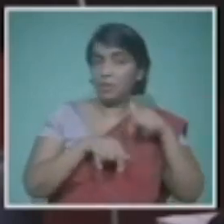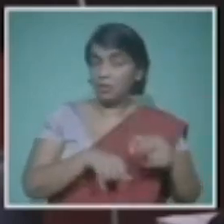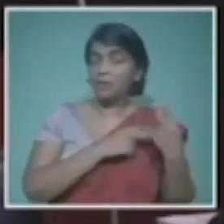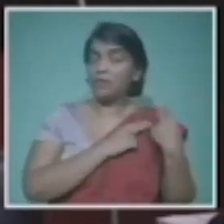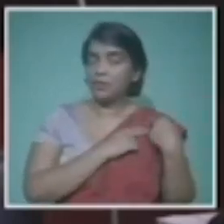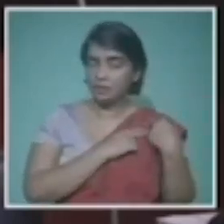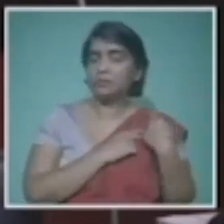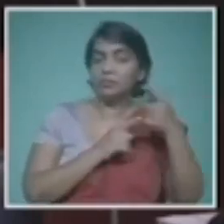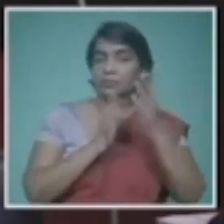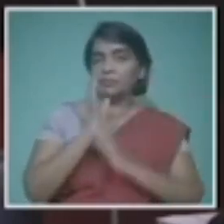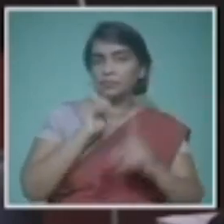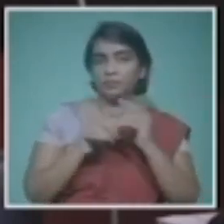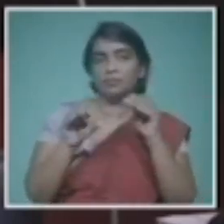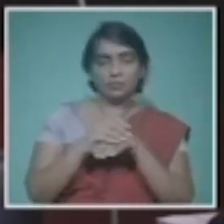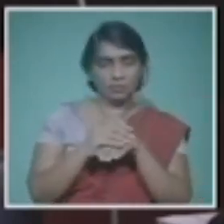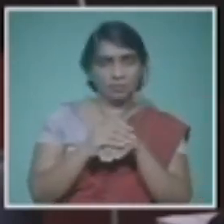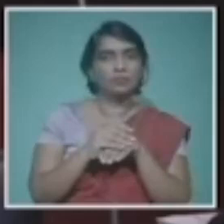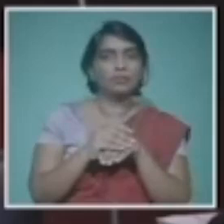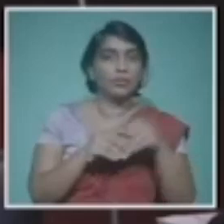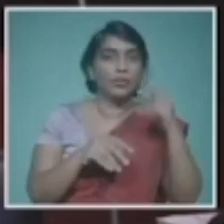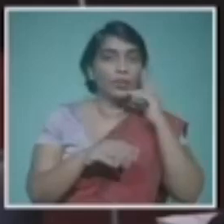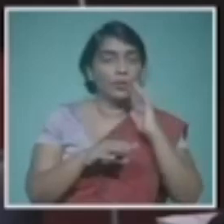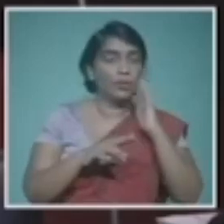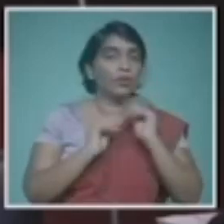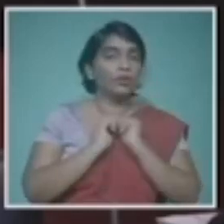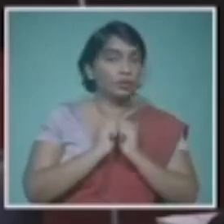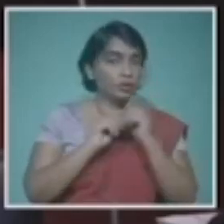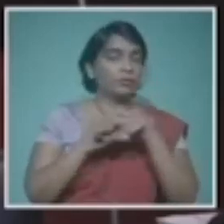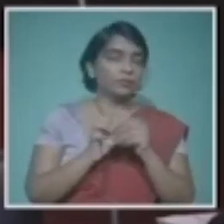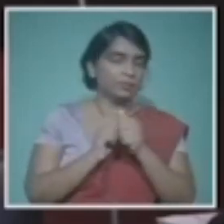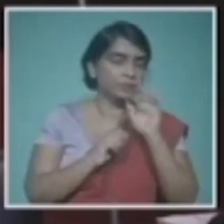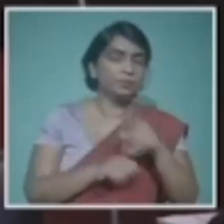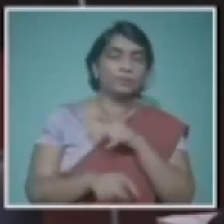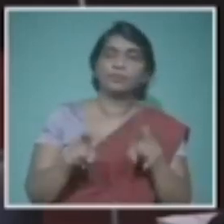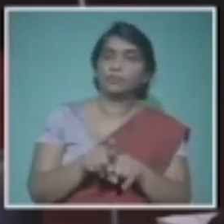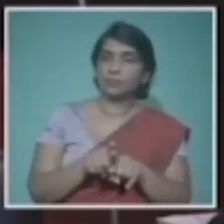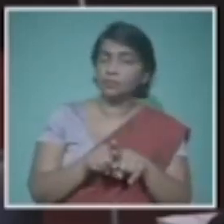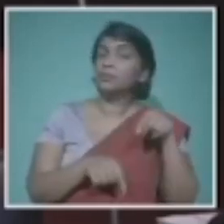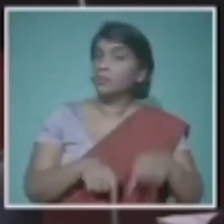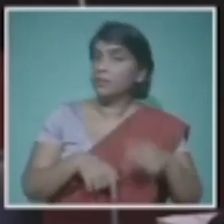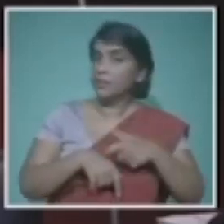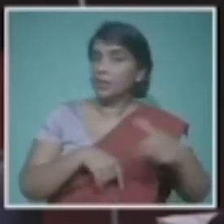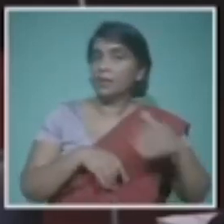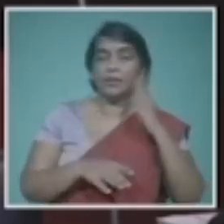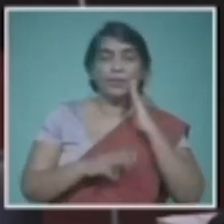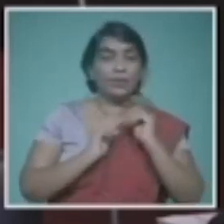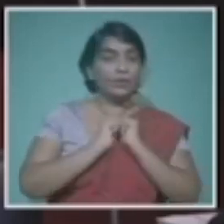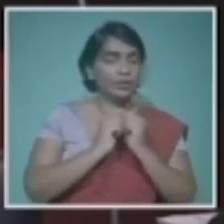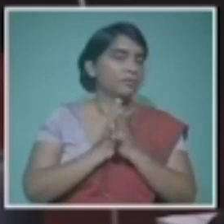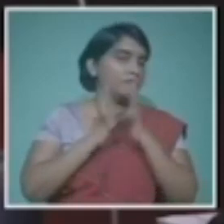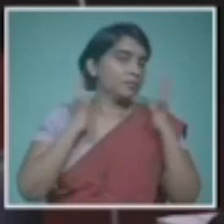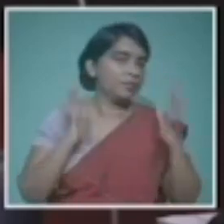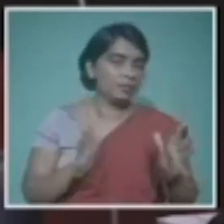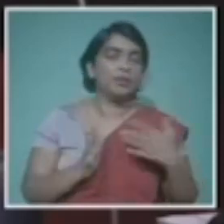වගකීමක් ඔබ අමාත්‍යංශය අටත තියෙන විදේශ රැකියා අංශයට තියෙනවා. ඒ වගේම තමයි මේ වෙනකොට විදේශ රැකියාවලට විශාල